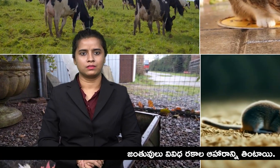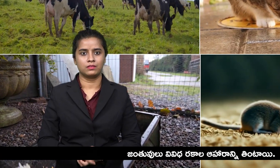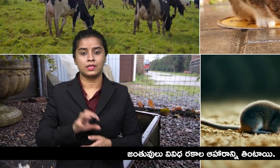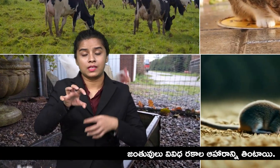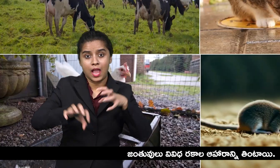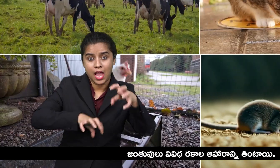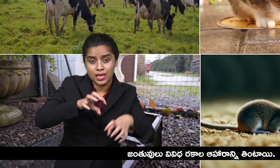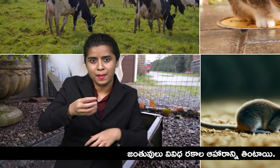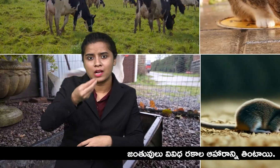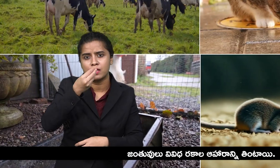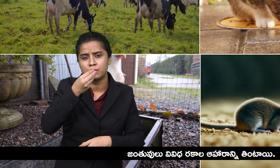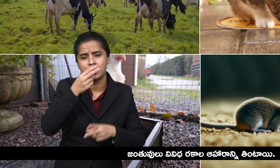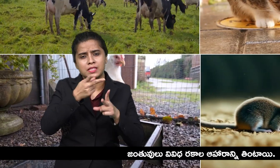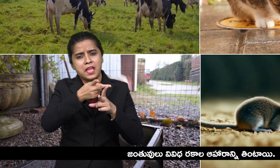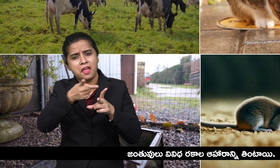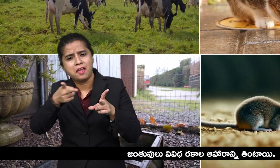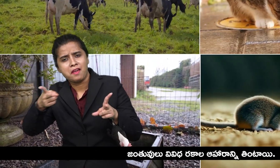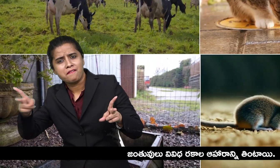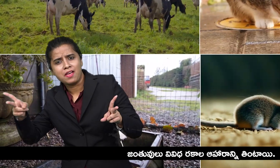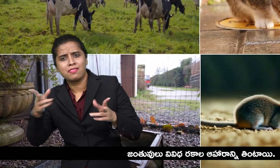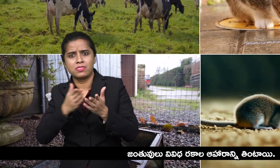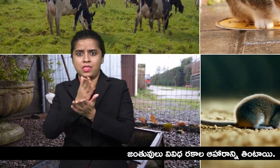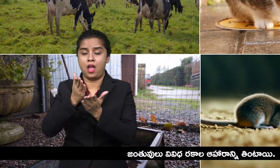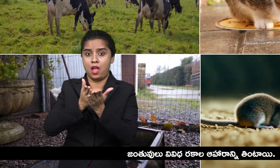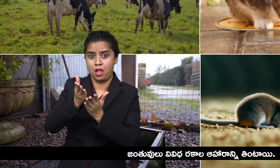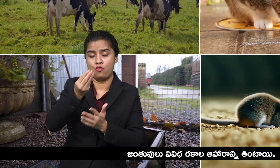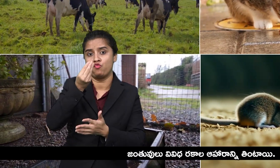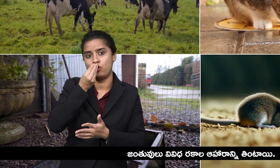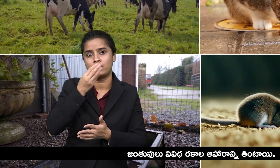జంతువులు వివిధ రకాల ఆహారాన్ని తింటాయి.